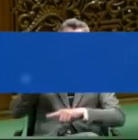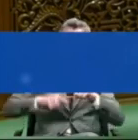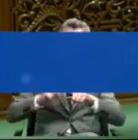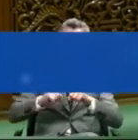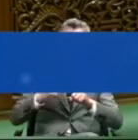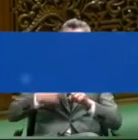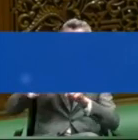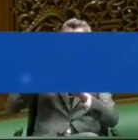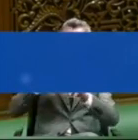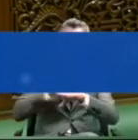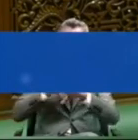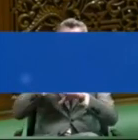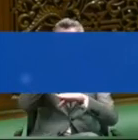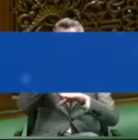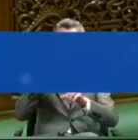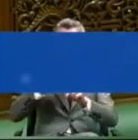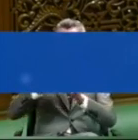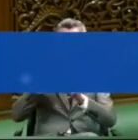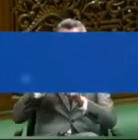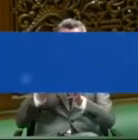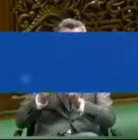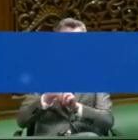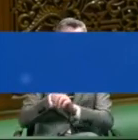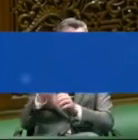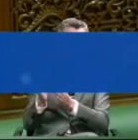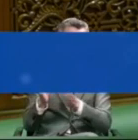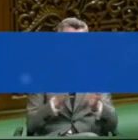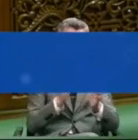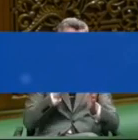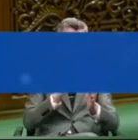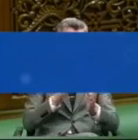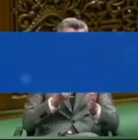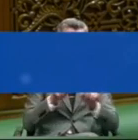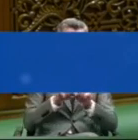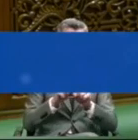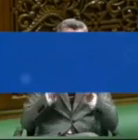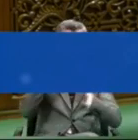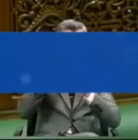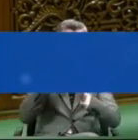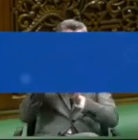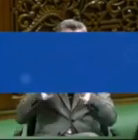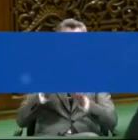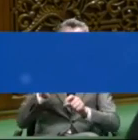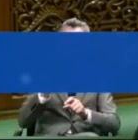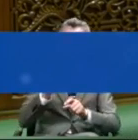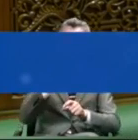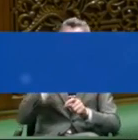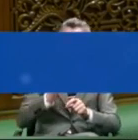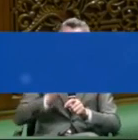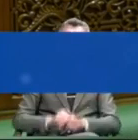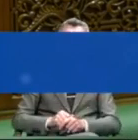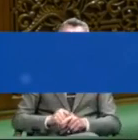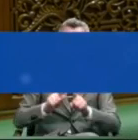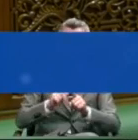السياسيه فيما يتعلق بموضوع الاسعار واضعين نصب اعينكم اشتغالات واهتمامات مواطن البسيط وهنا نؤكد على صوابيه